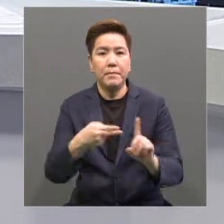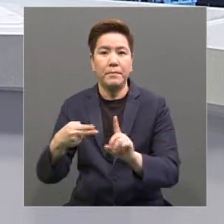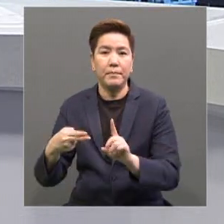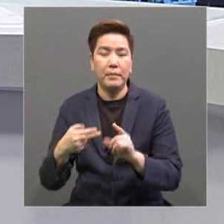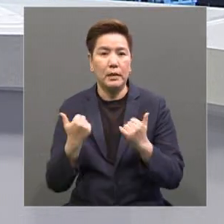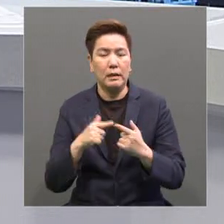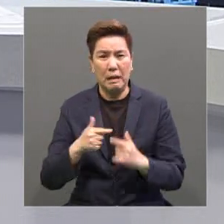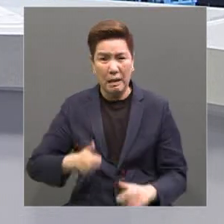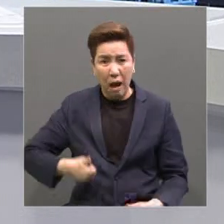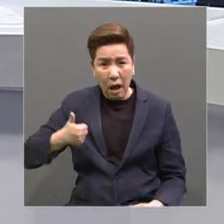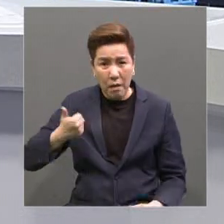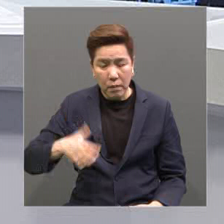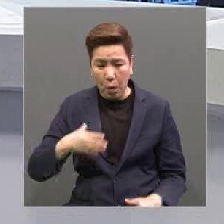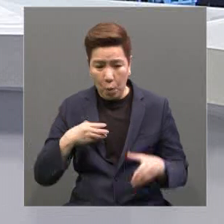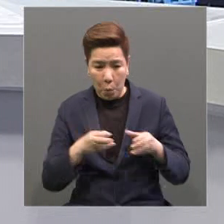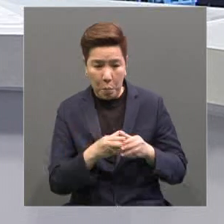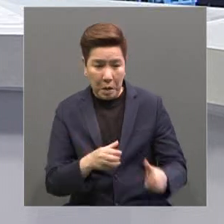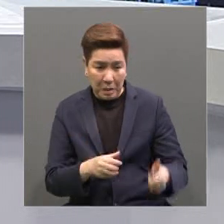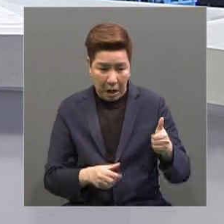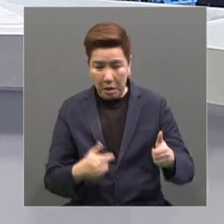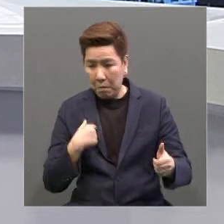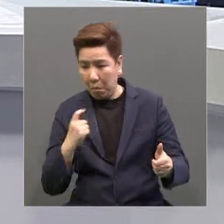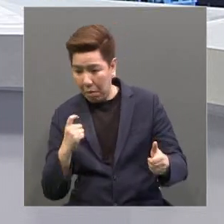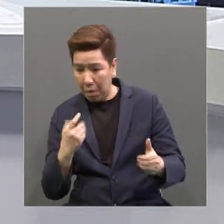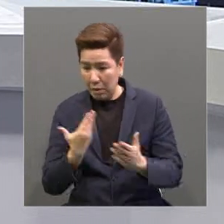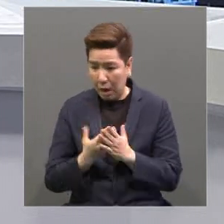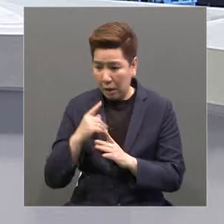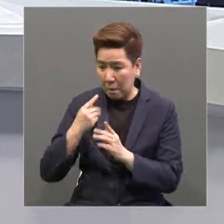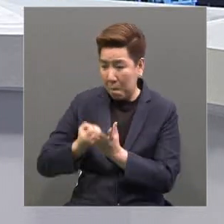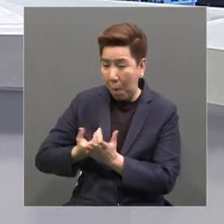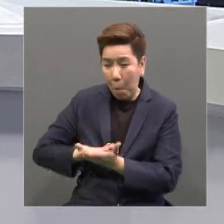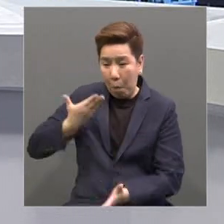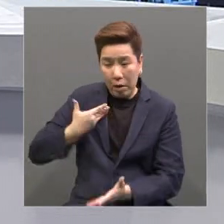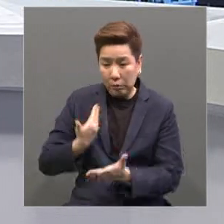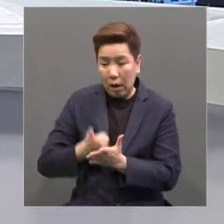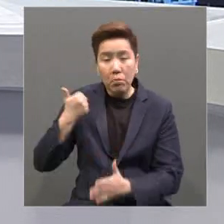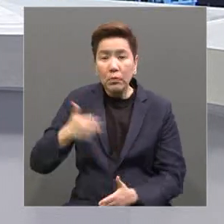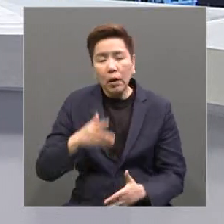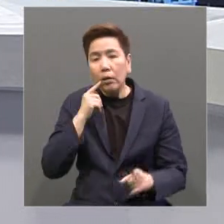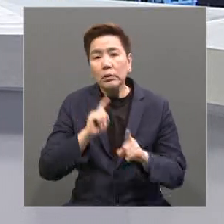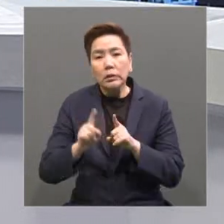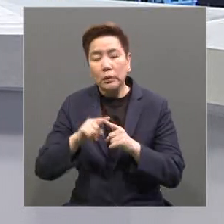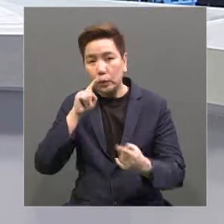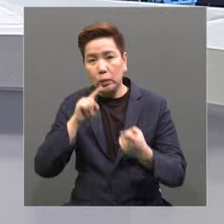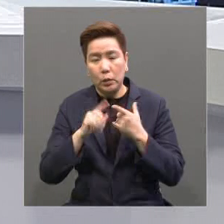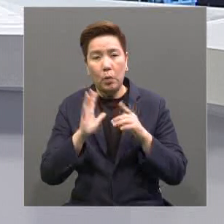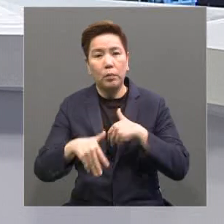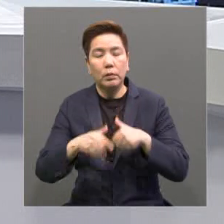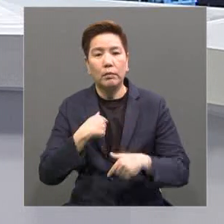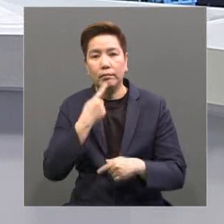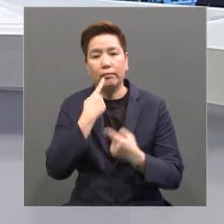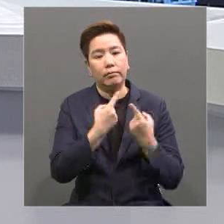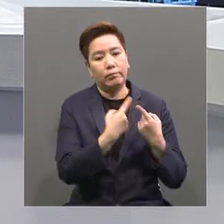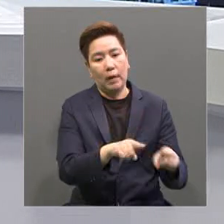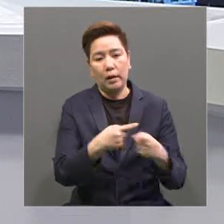วอลเลตจะได้กันหรือเปล่ามีกลุ่มไหนได้บ้างนะคะแล้วจะวิมีวิธีการได้มาอย่างไรนะคะซึ่งเรื่องนี้พอประชาชนเสียง